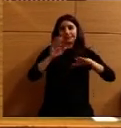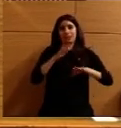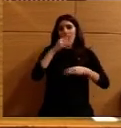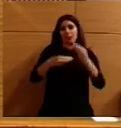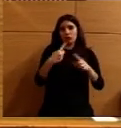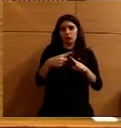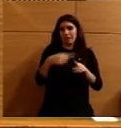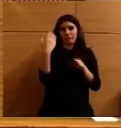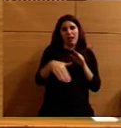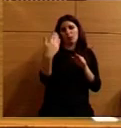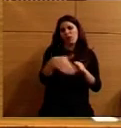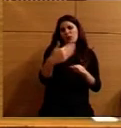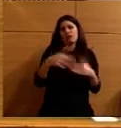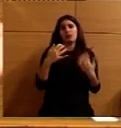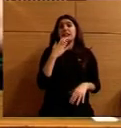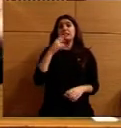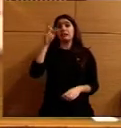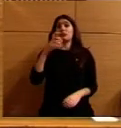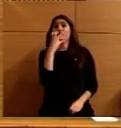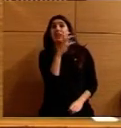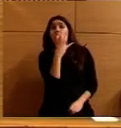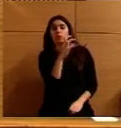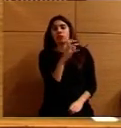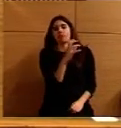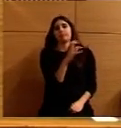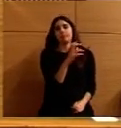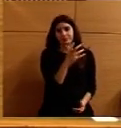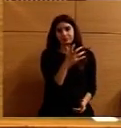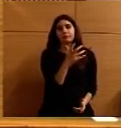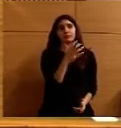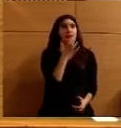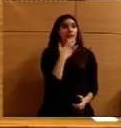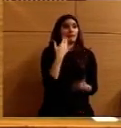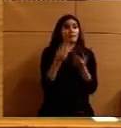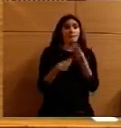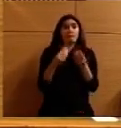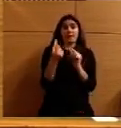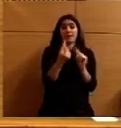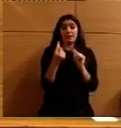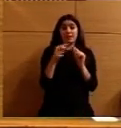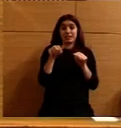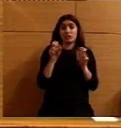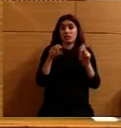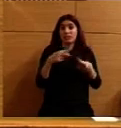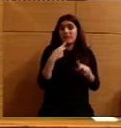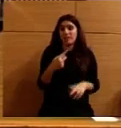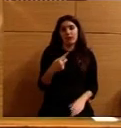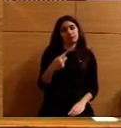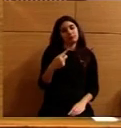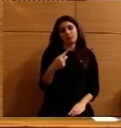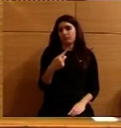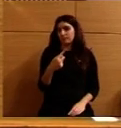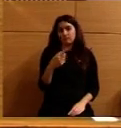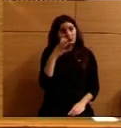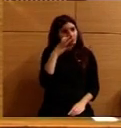fer les coses. Perquè, i ja no te digui quan recurrir la gent, etcètera, etcètera. Fer debats sense dir això és de veritat.